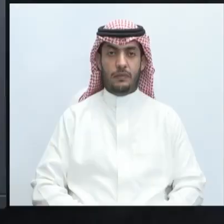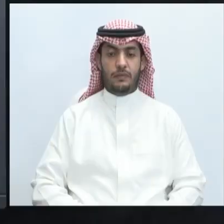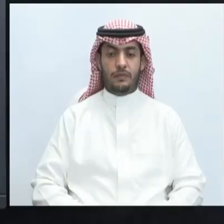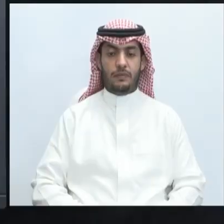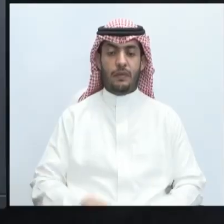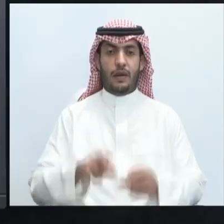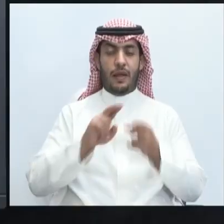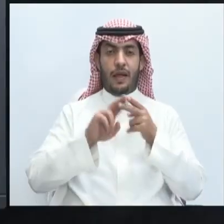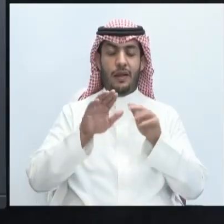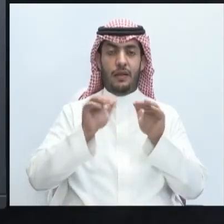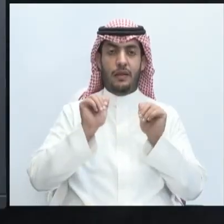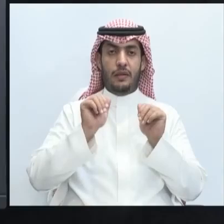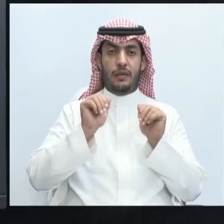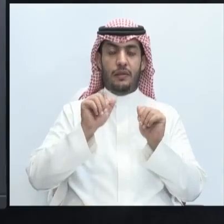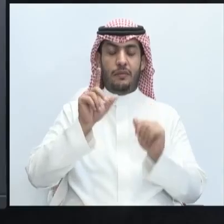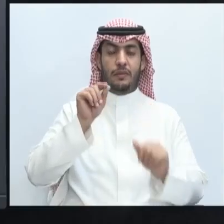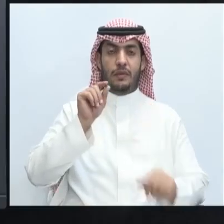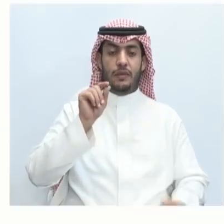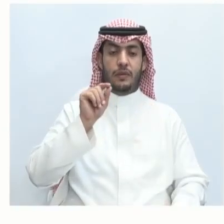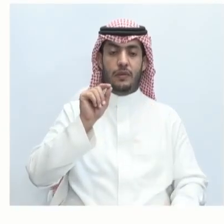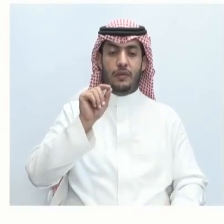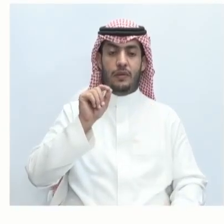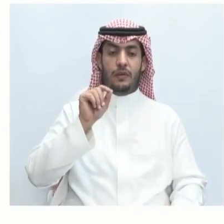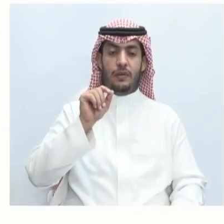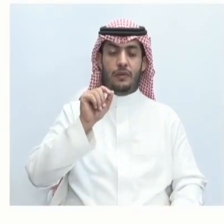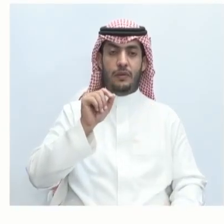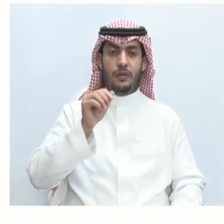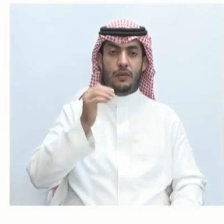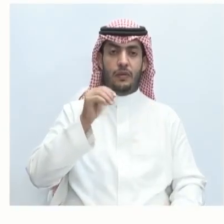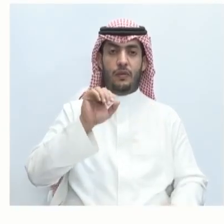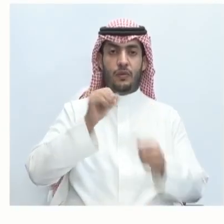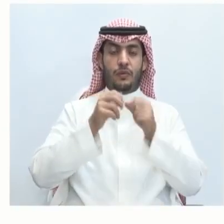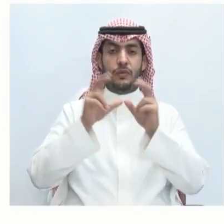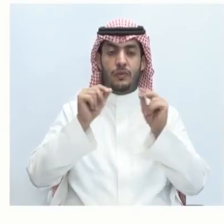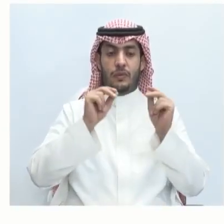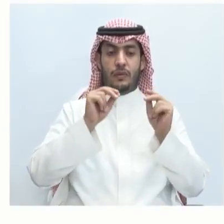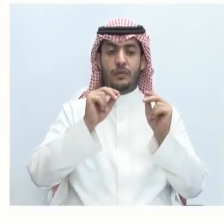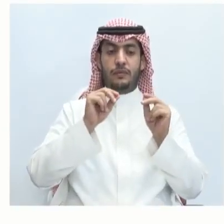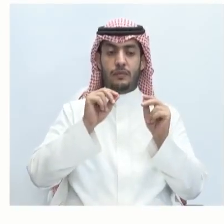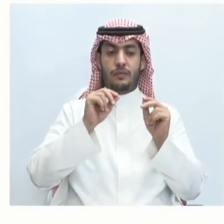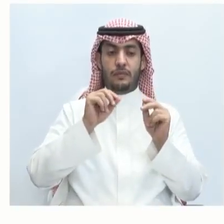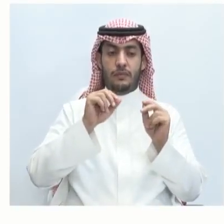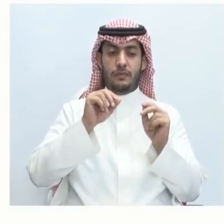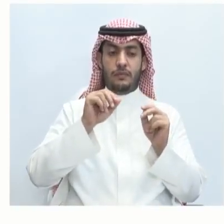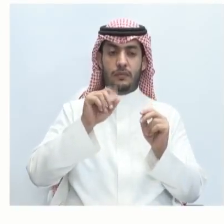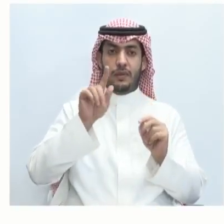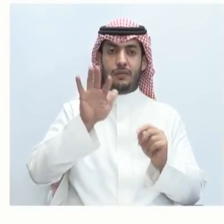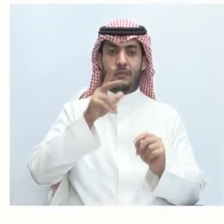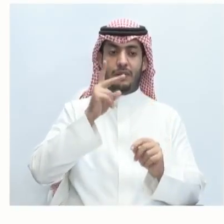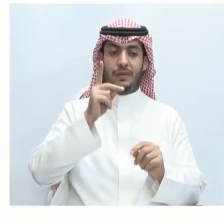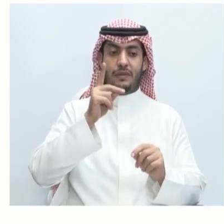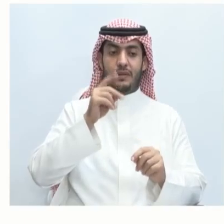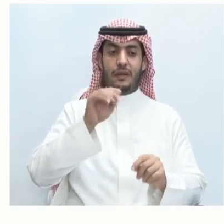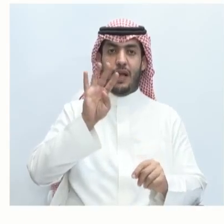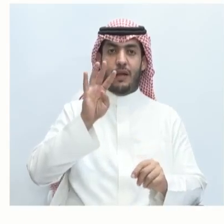هاي مبدعين وصلت الاجابه بارك الله فيكم اذا هنا كسور متشابهه نقوم مباشره بطرح البسطين اربعه